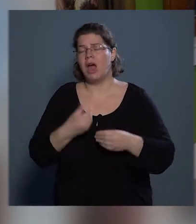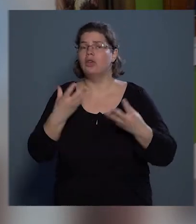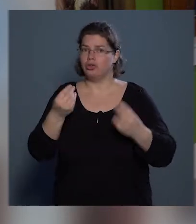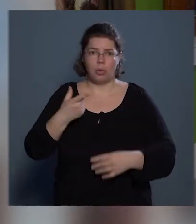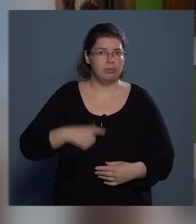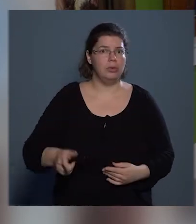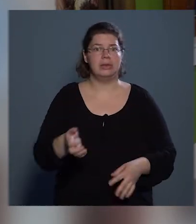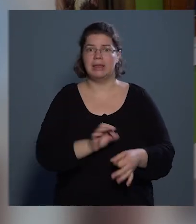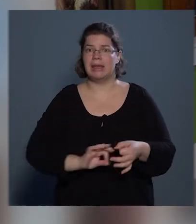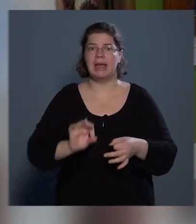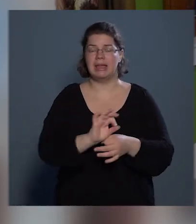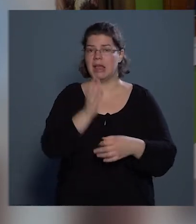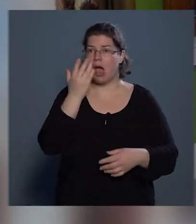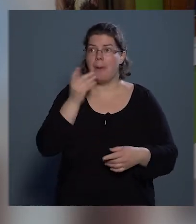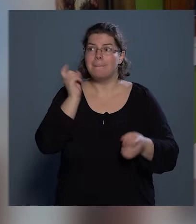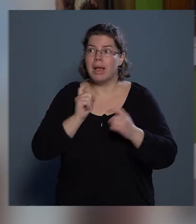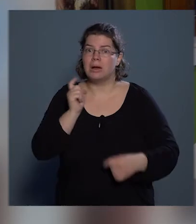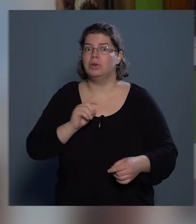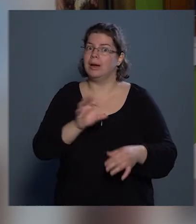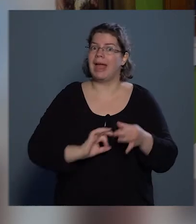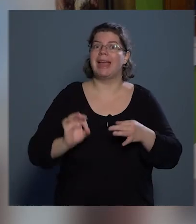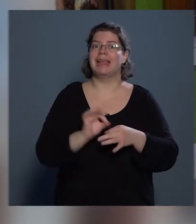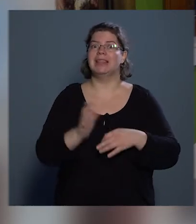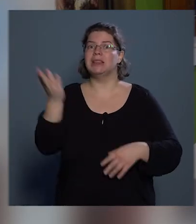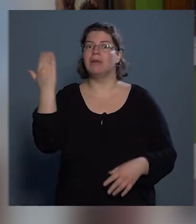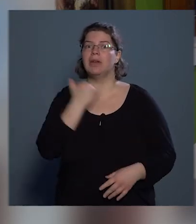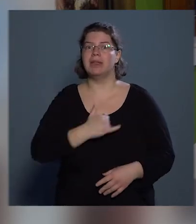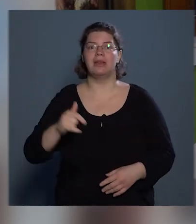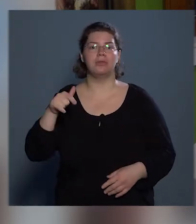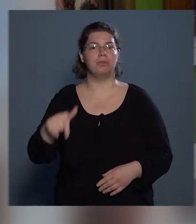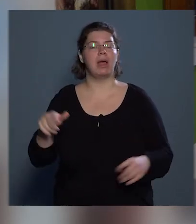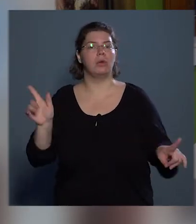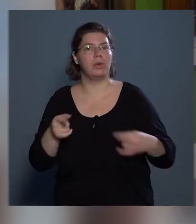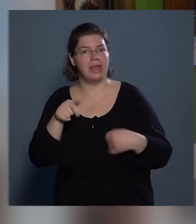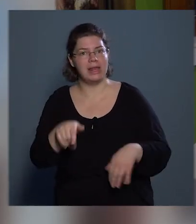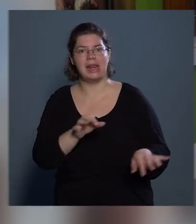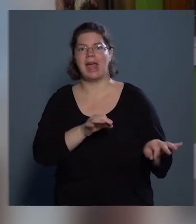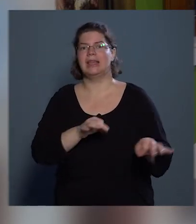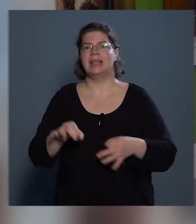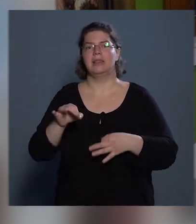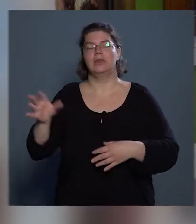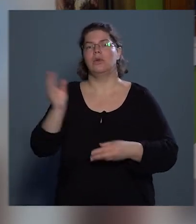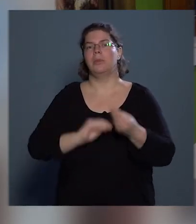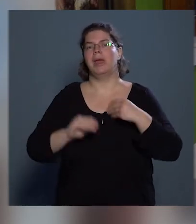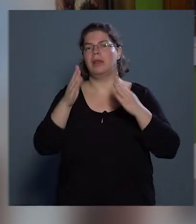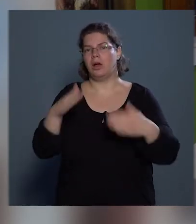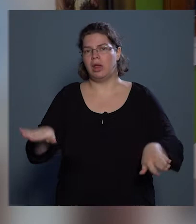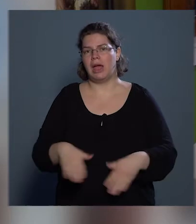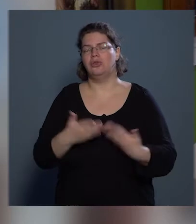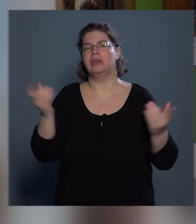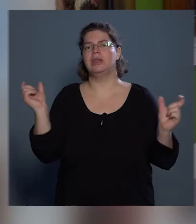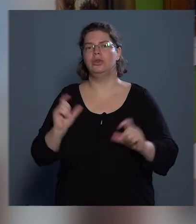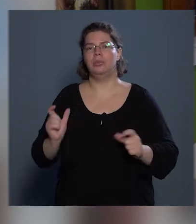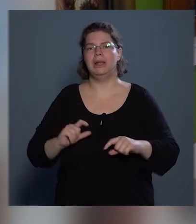egész, ha belegondolok, az egész tavalyi évben a koncertre készültünk, koncertekre, mert a karácsonyi is jubileumi koncert volt,